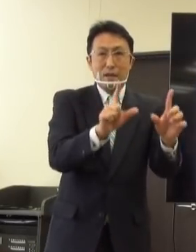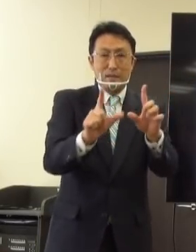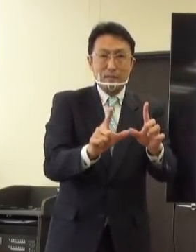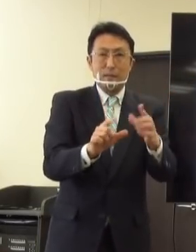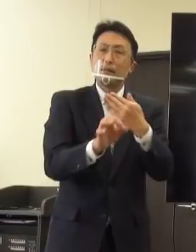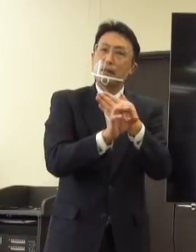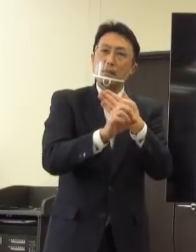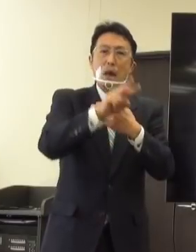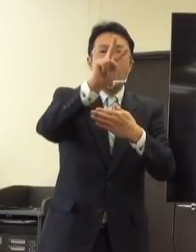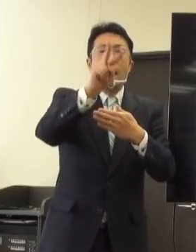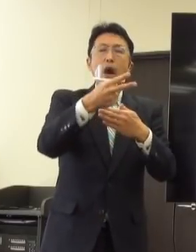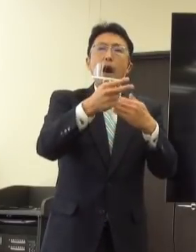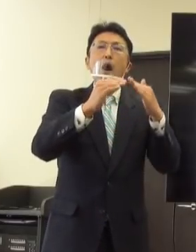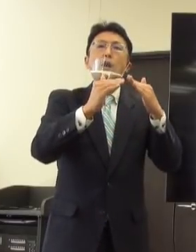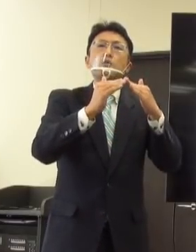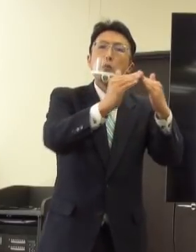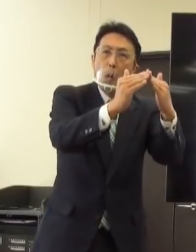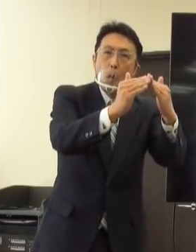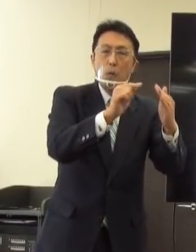生活であるとか、